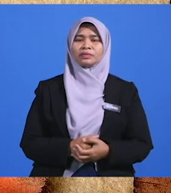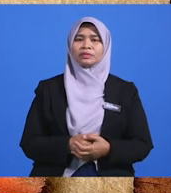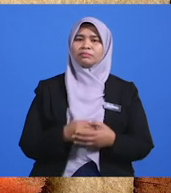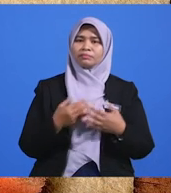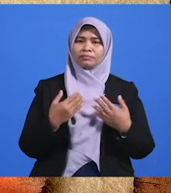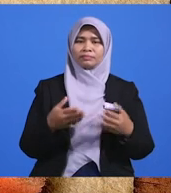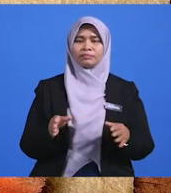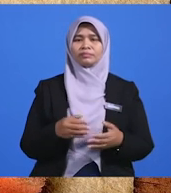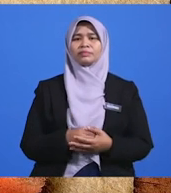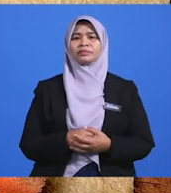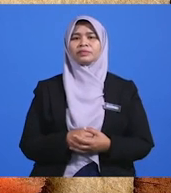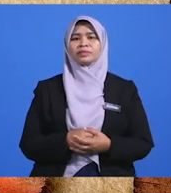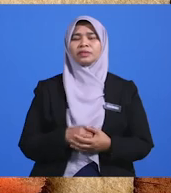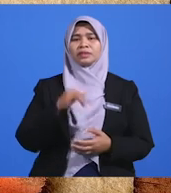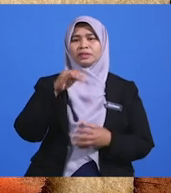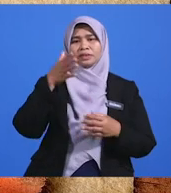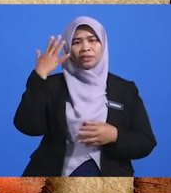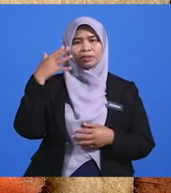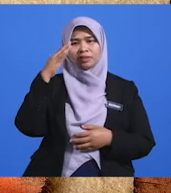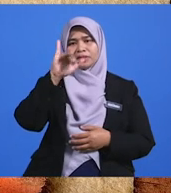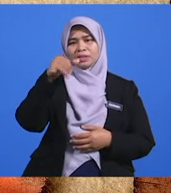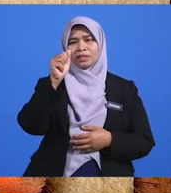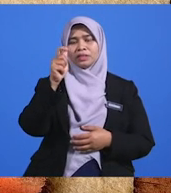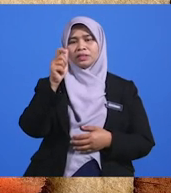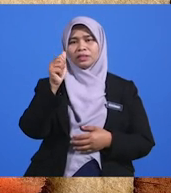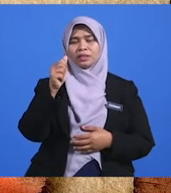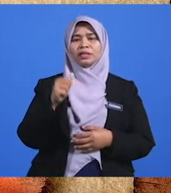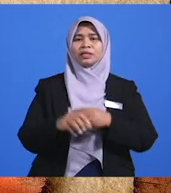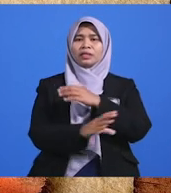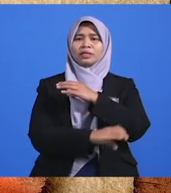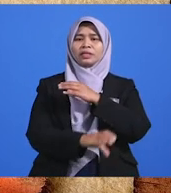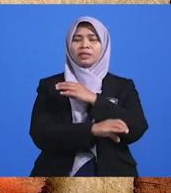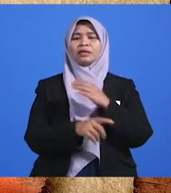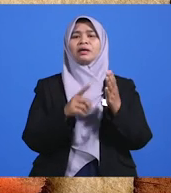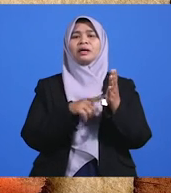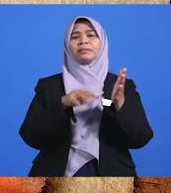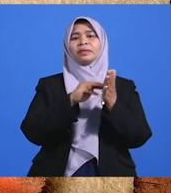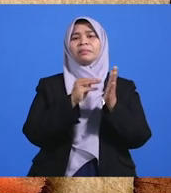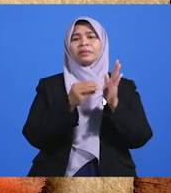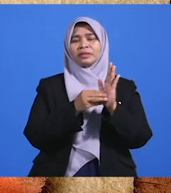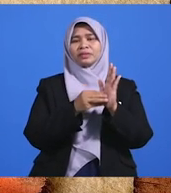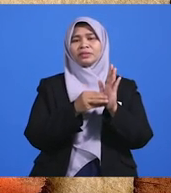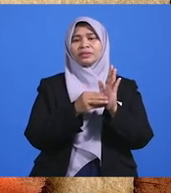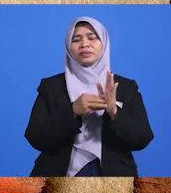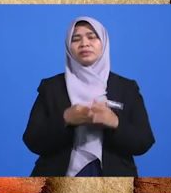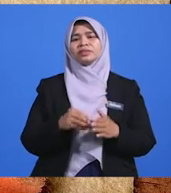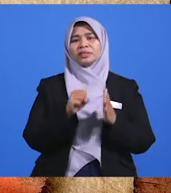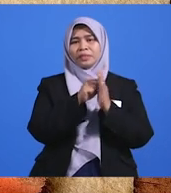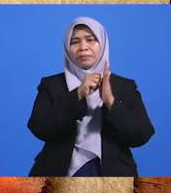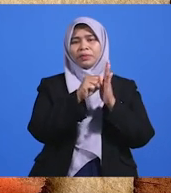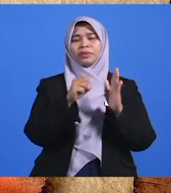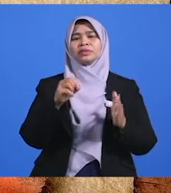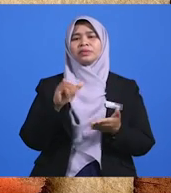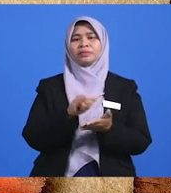Selesai sudah tentang sejarah Jatanegara kita. Tapi apa pula maksud yang diterapkan di sebalik simbol di dalam